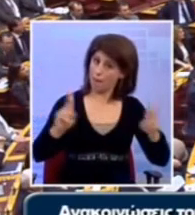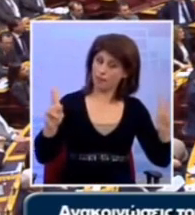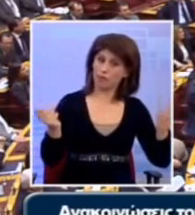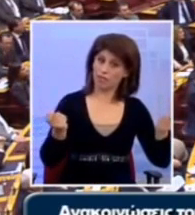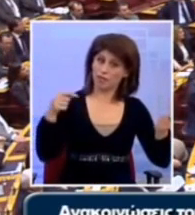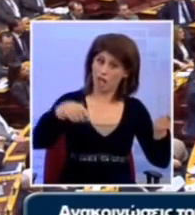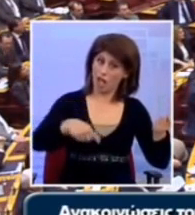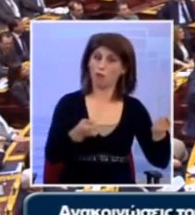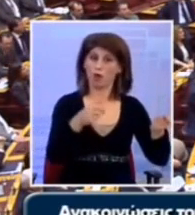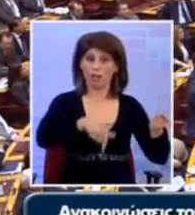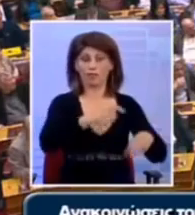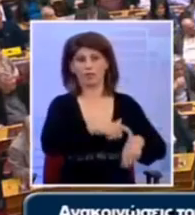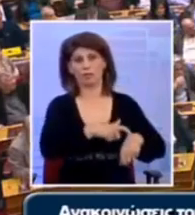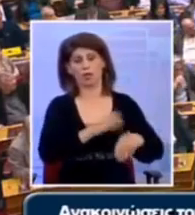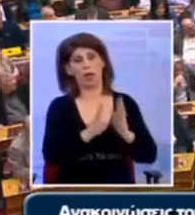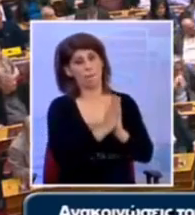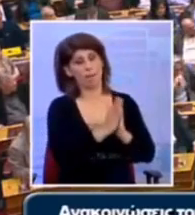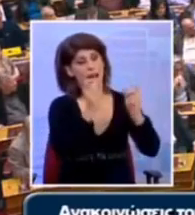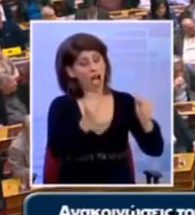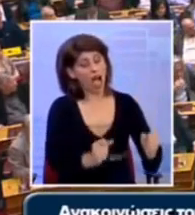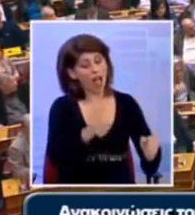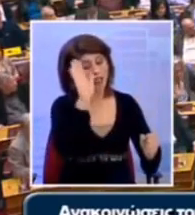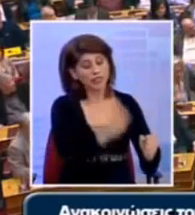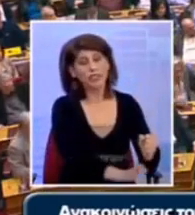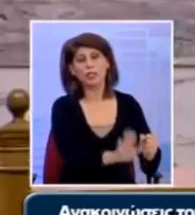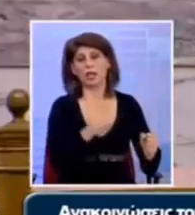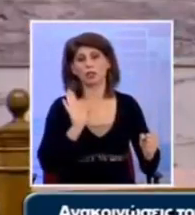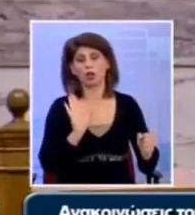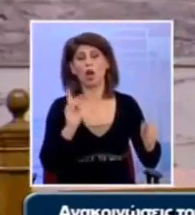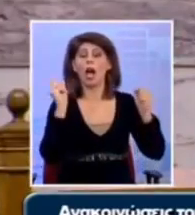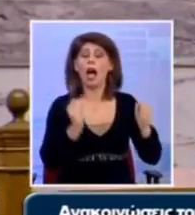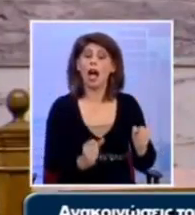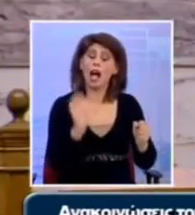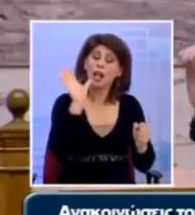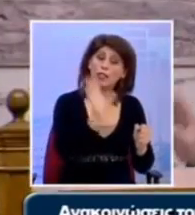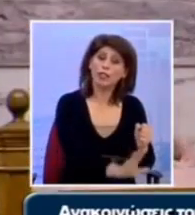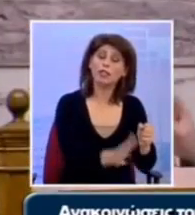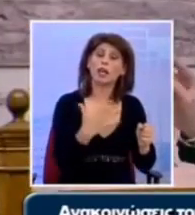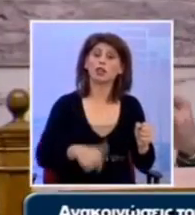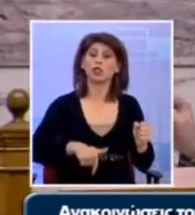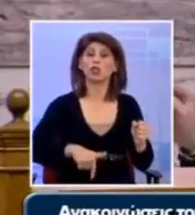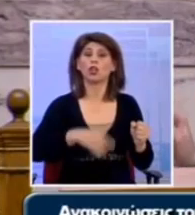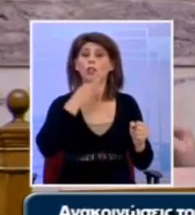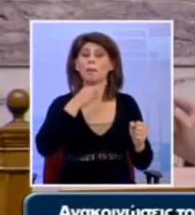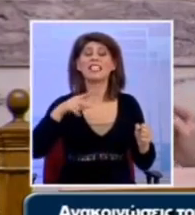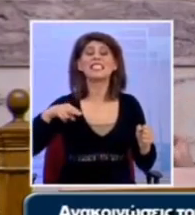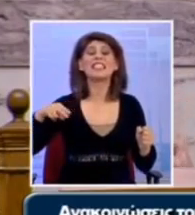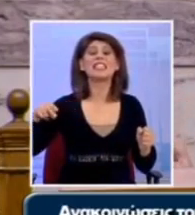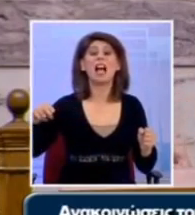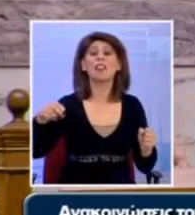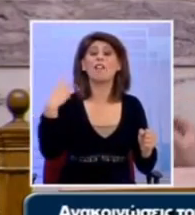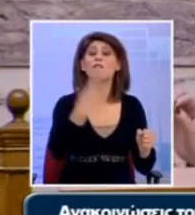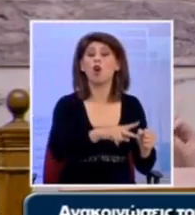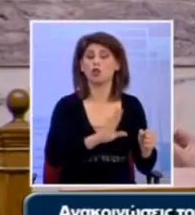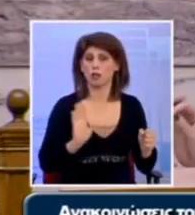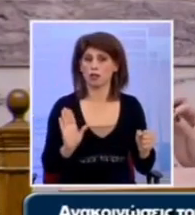συμβαίνει αυτό που κάνετε. Σας παρακαλώ, καθίστε κάτω. Καθίστε κάτω. Έχει το λόγο ένας συνάδελφός